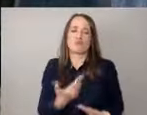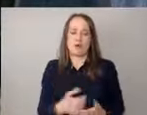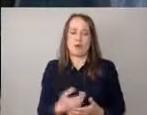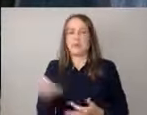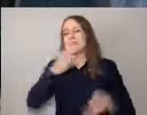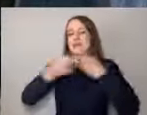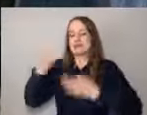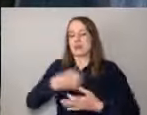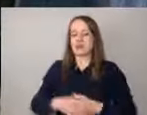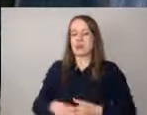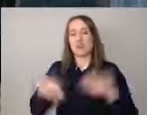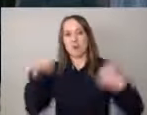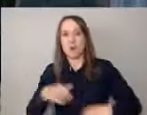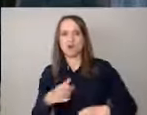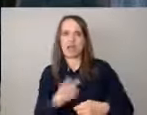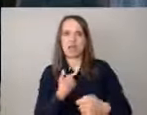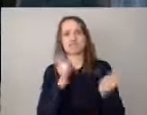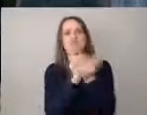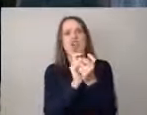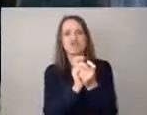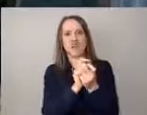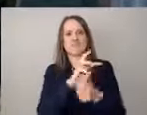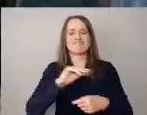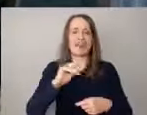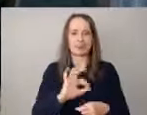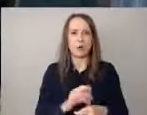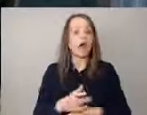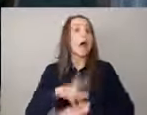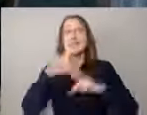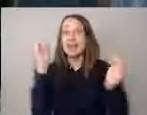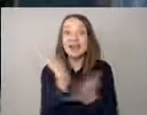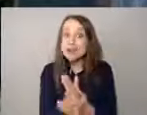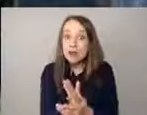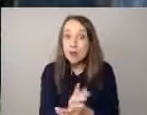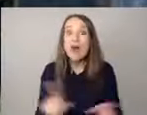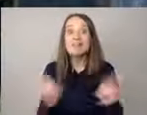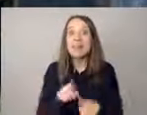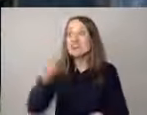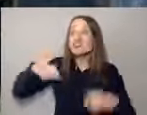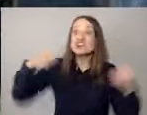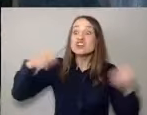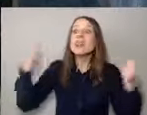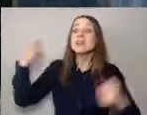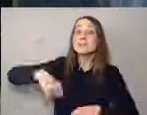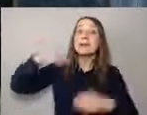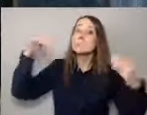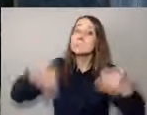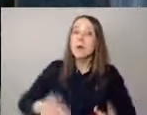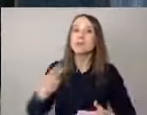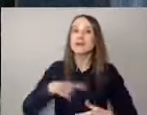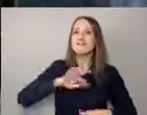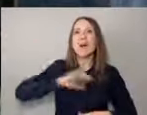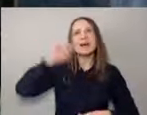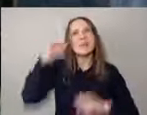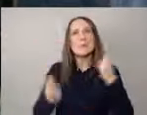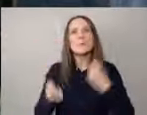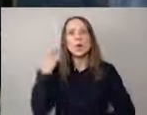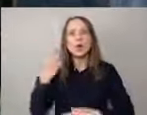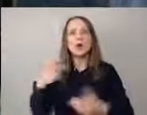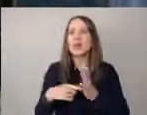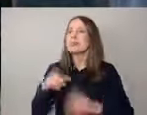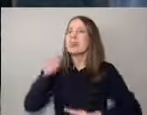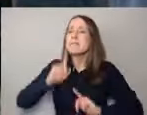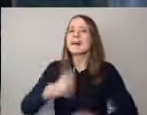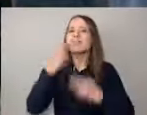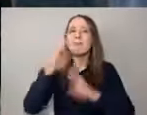silny prezydent nie tylko może wetować, silny prezydent może również za pomocą swojej inicjatywy naprawdę wyznaczać